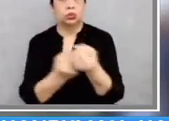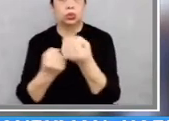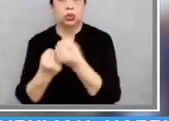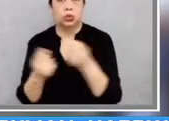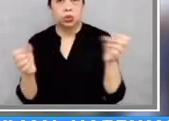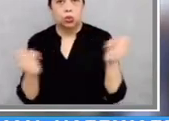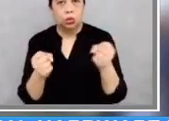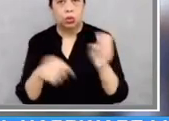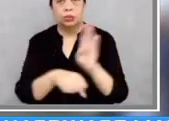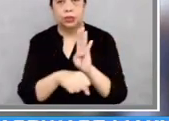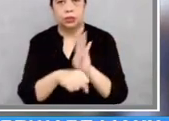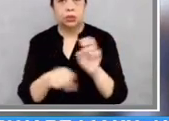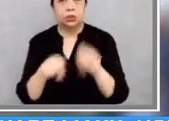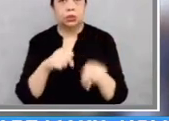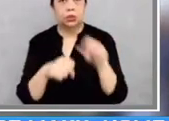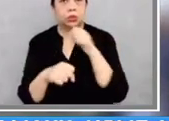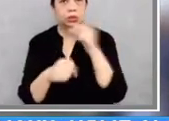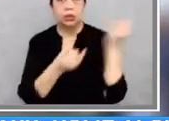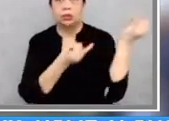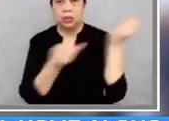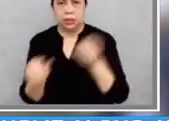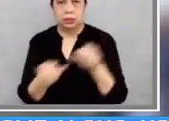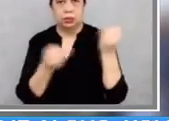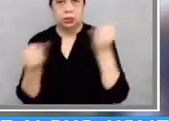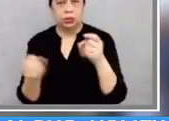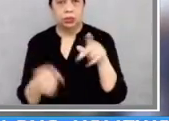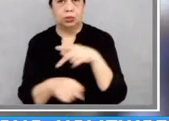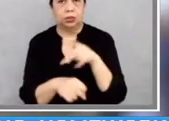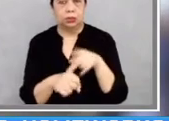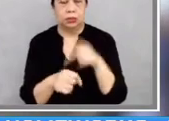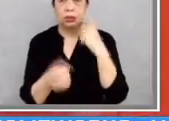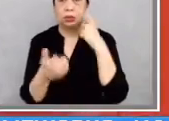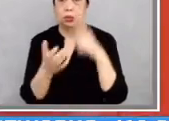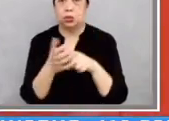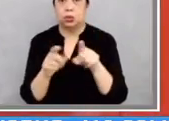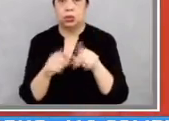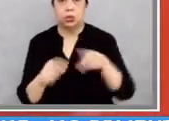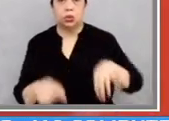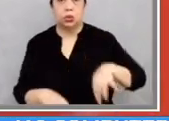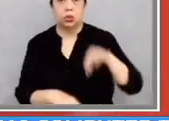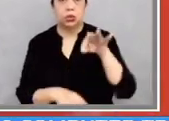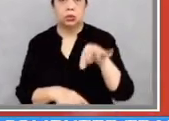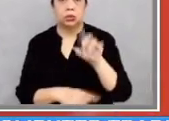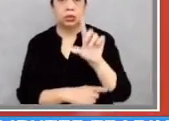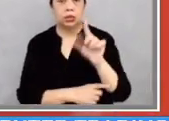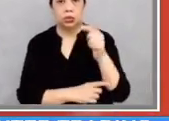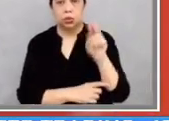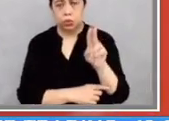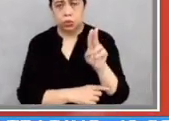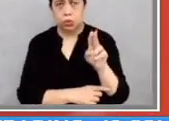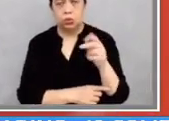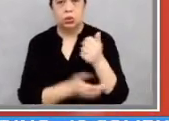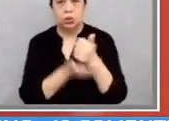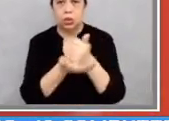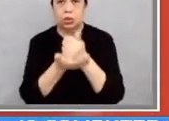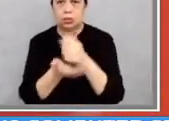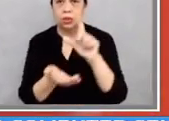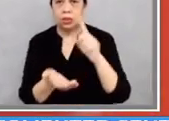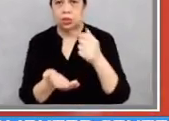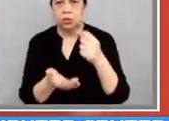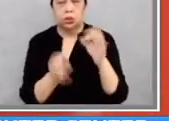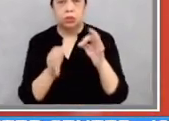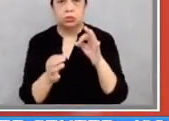na mag-i-import ang bansa. Inilala rin ng Pangulo ang kontribusyon ng mga LGU dahil kung hindi raw kaya